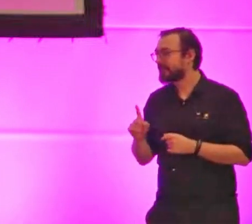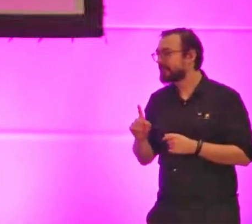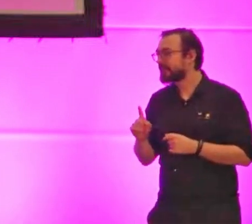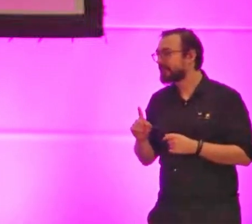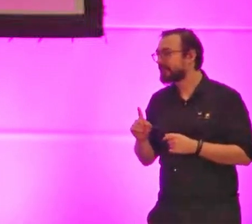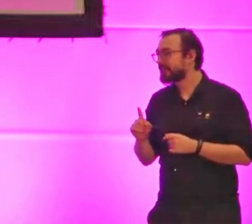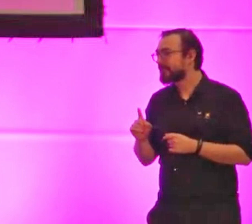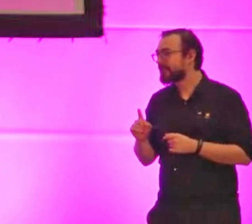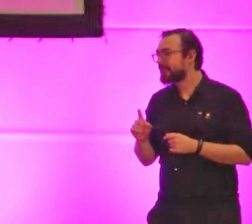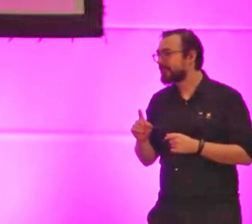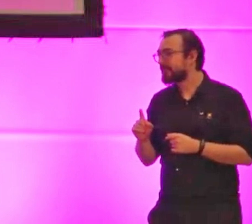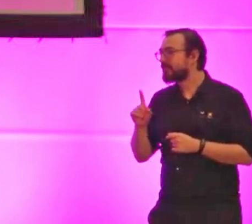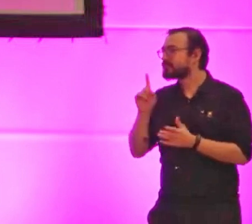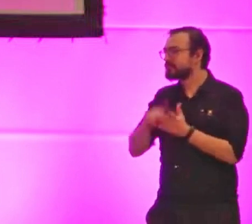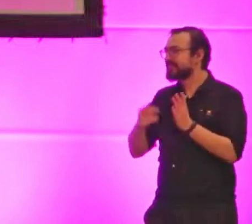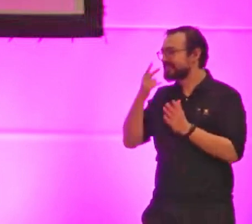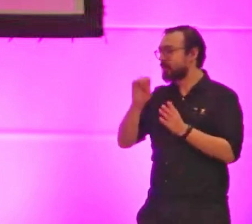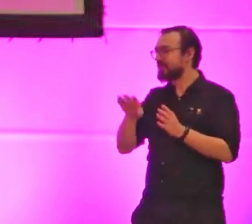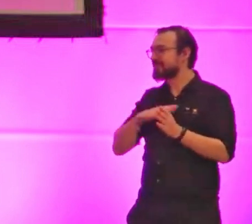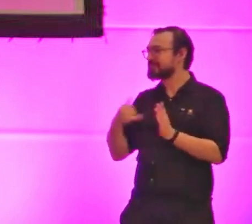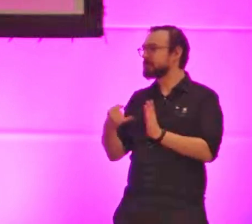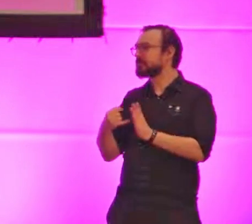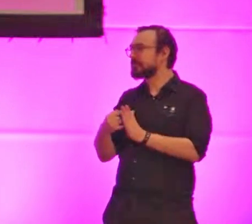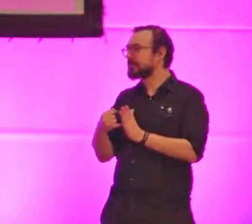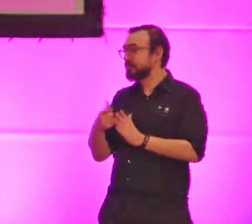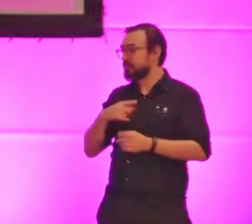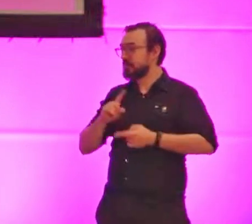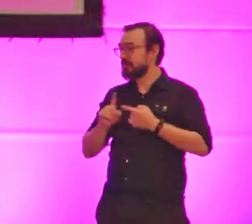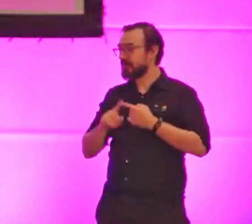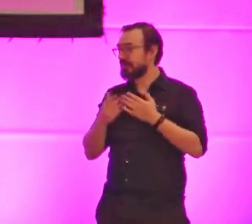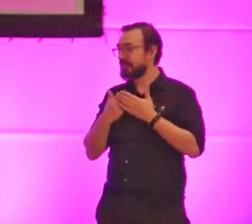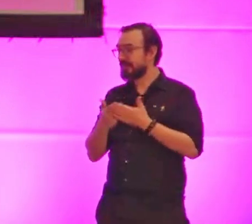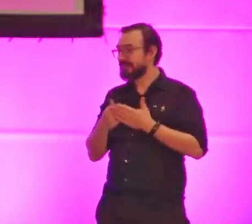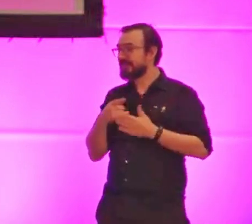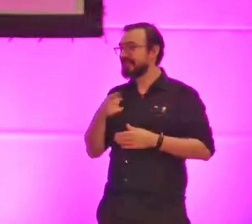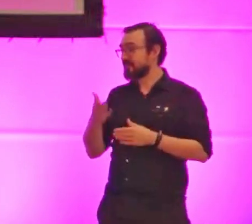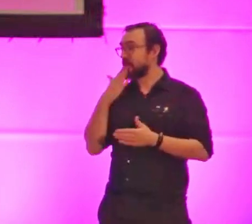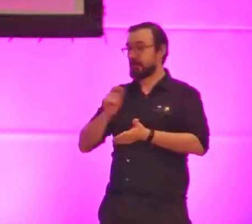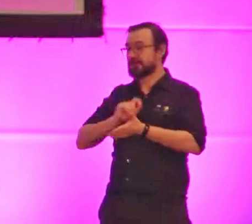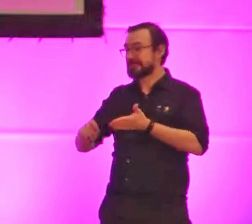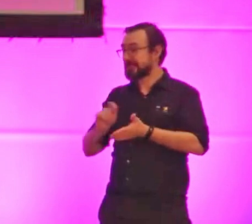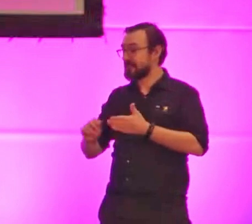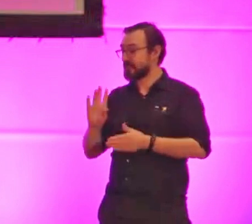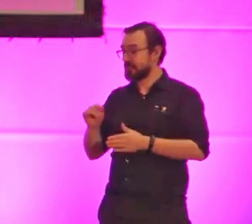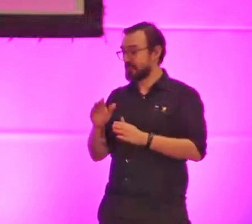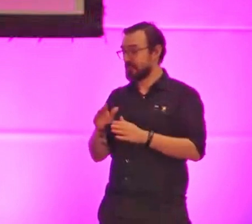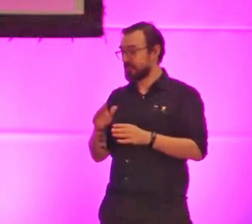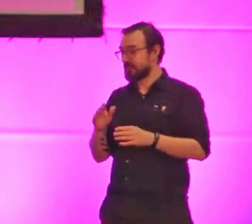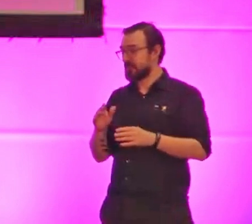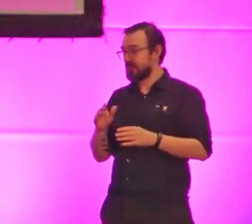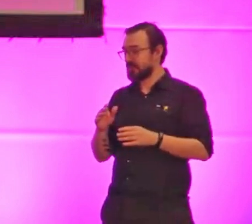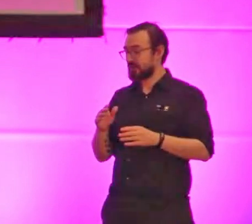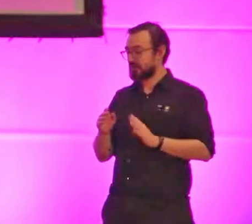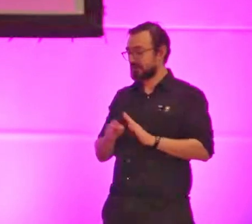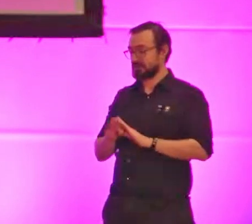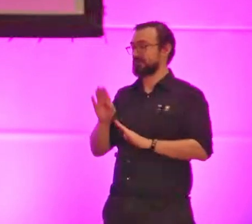Och för att se om det finns någon substans i den. Och jag började läsa och det var ju väldigt välskriven och väldigt bra. Jag säger det i blod och